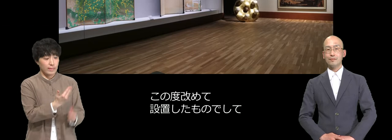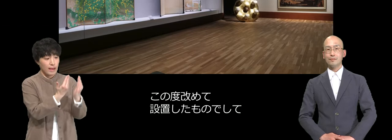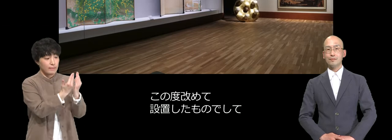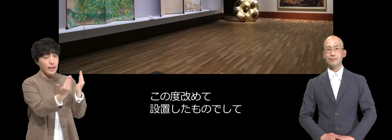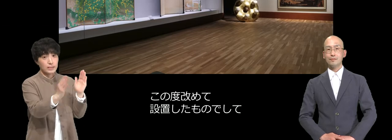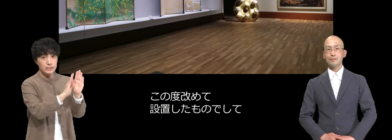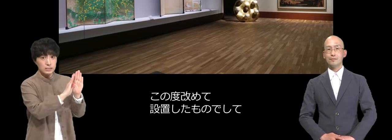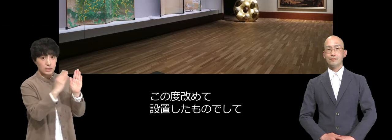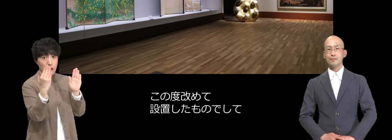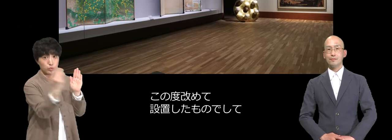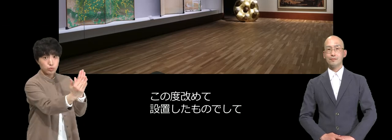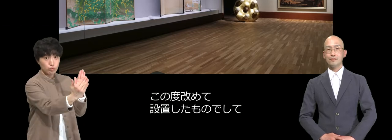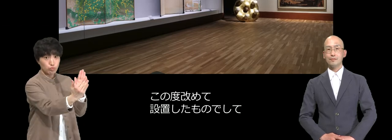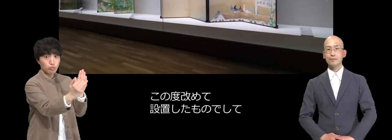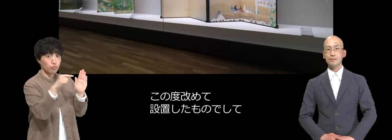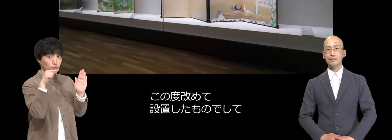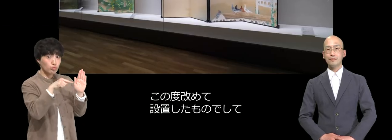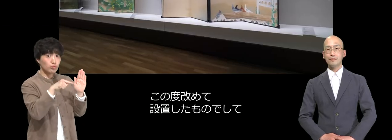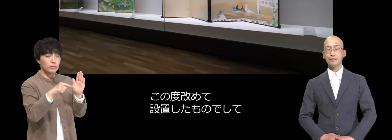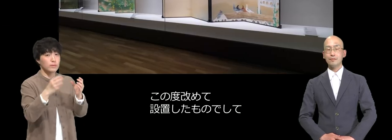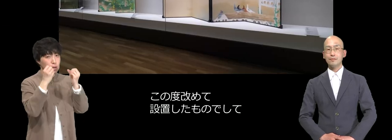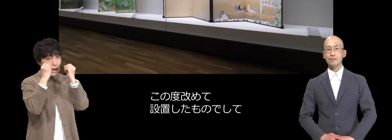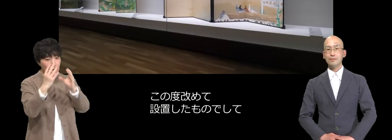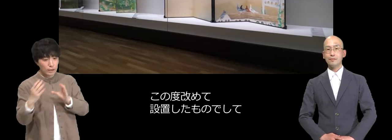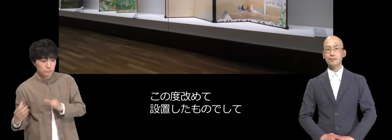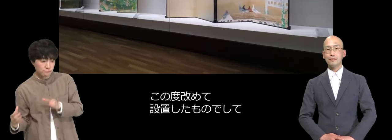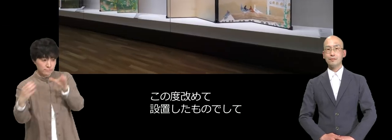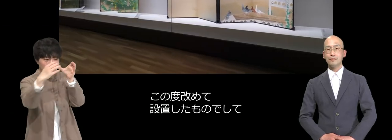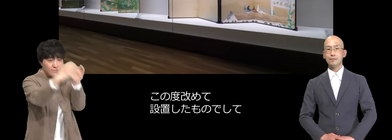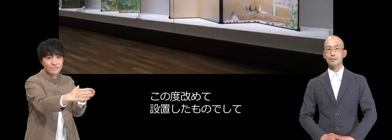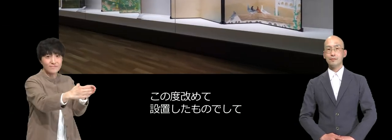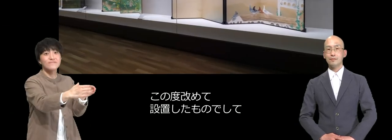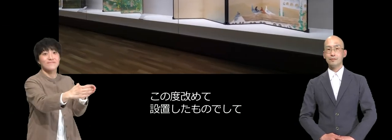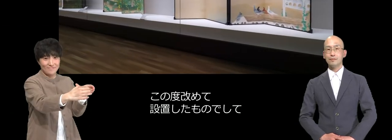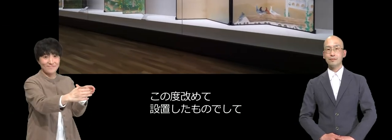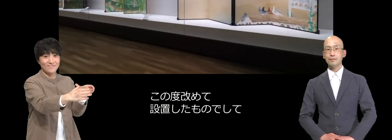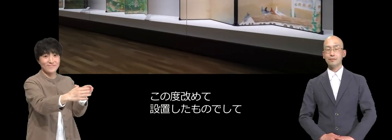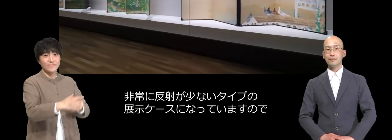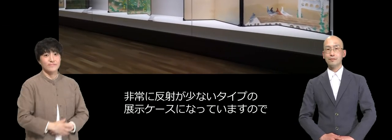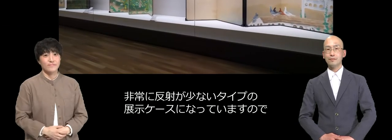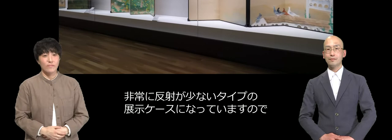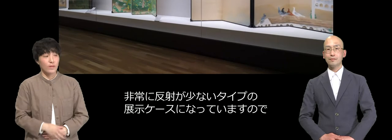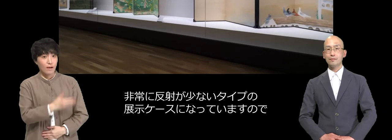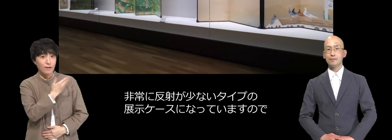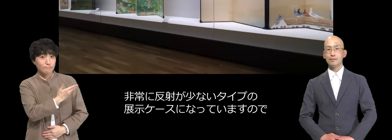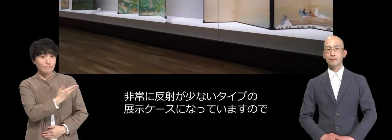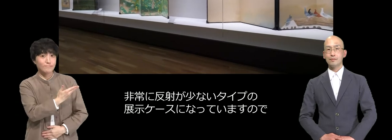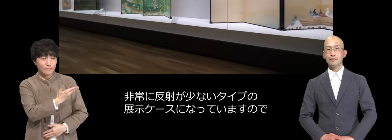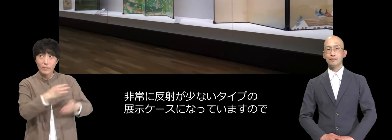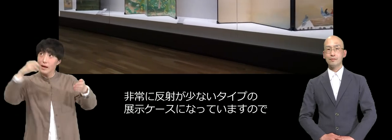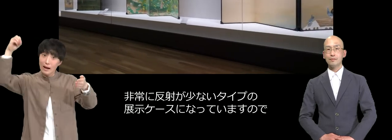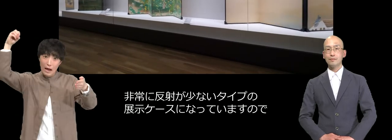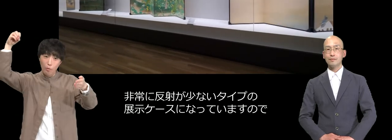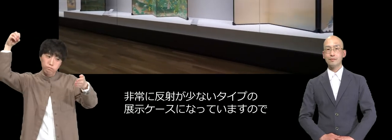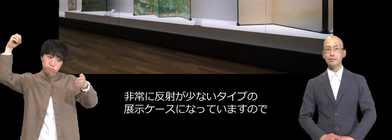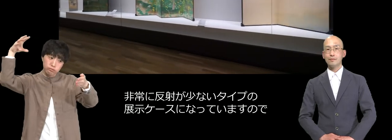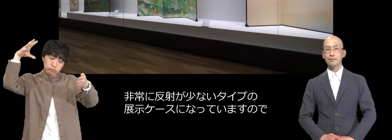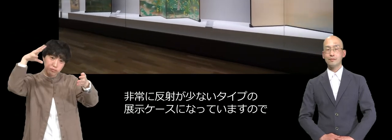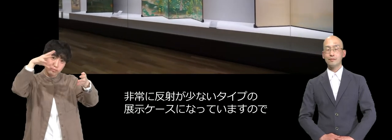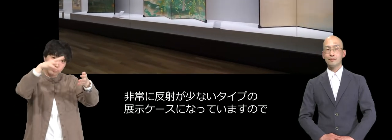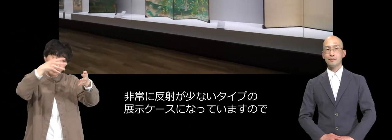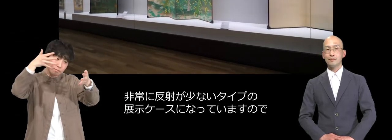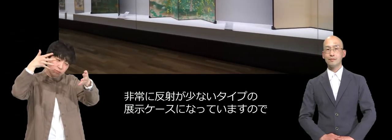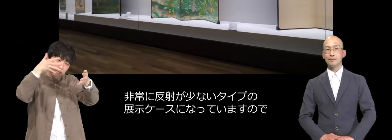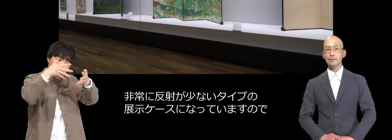あっ改めてというか設置したものでしてであの非常に考案者が少ない